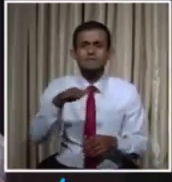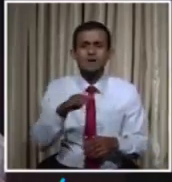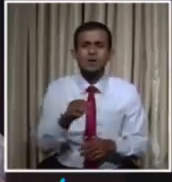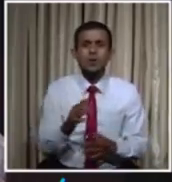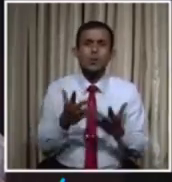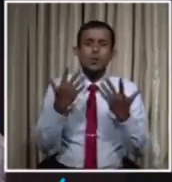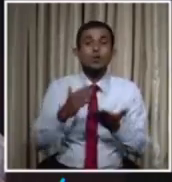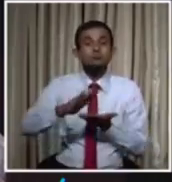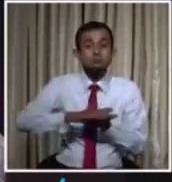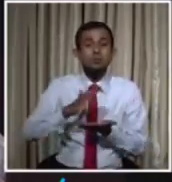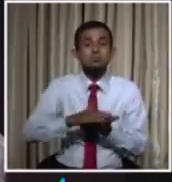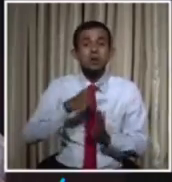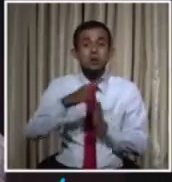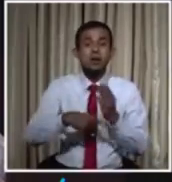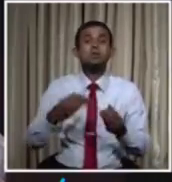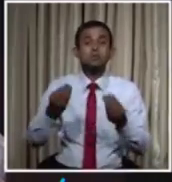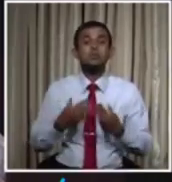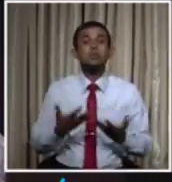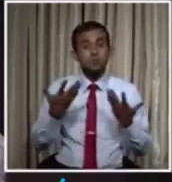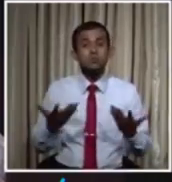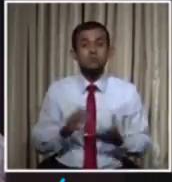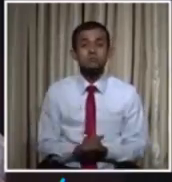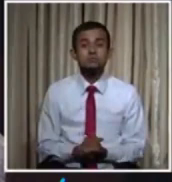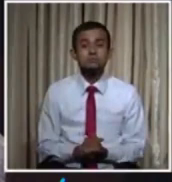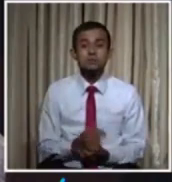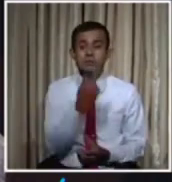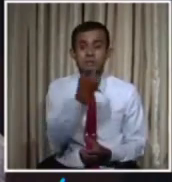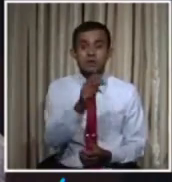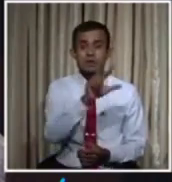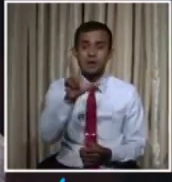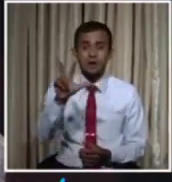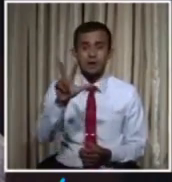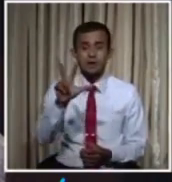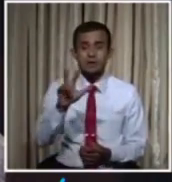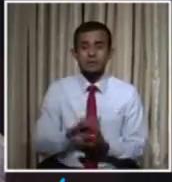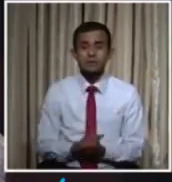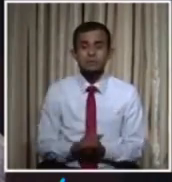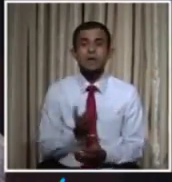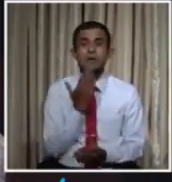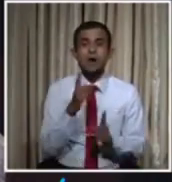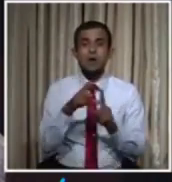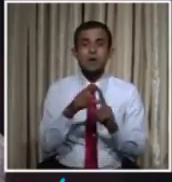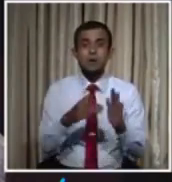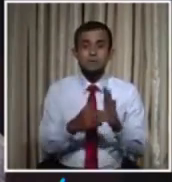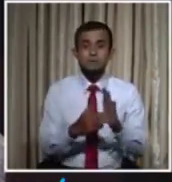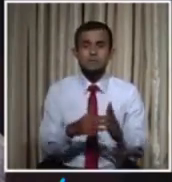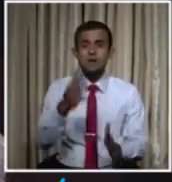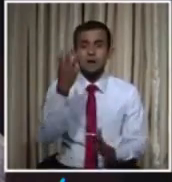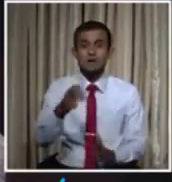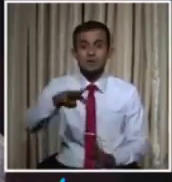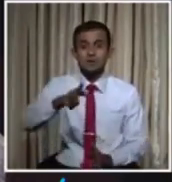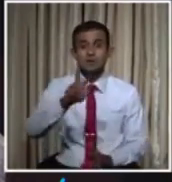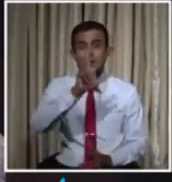තරම් දායකත්වයක් රටට ලබා දෙනවද කියලා. 2018 ගත්තොත් ඇමරිකානු ඩොලර් මිලියන